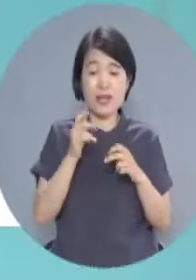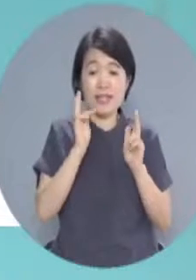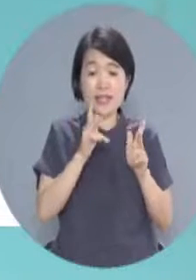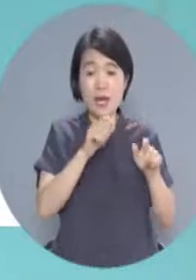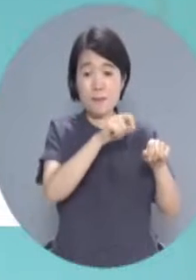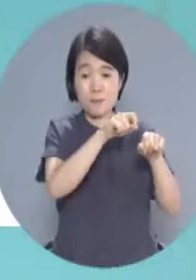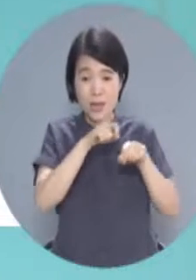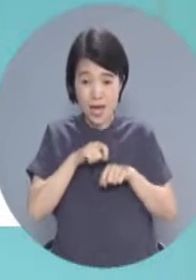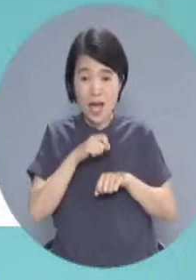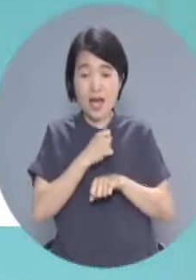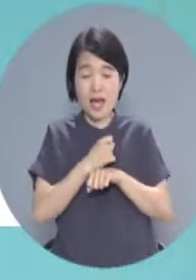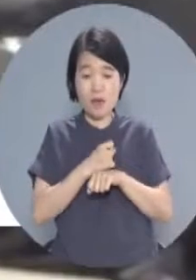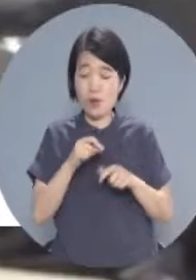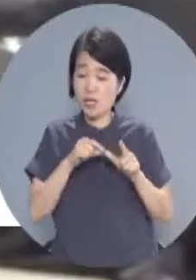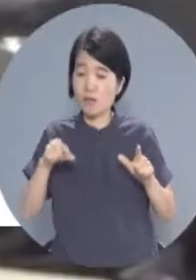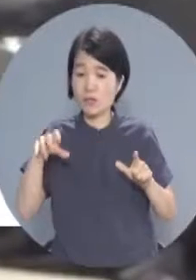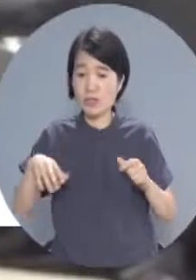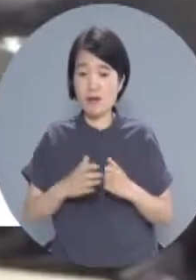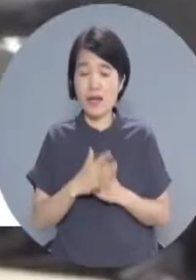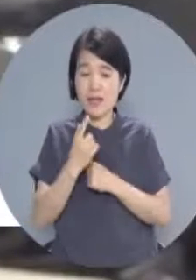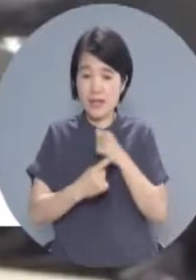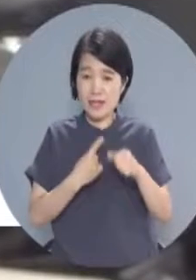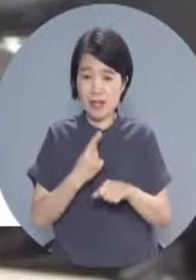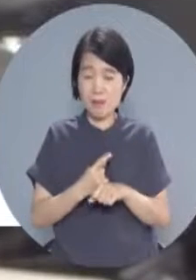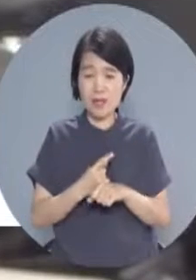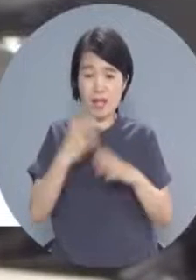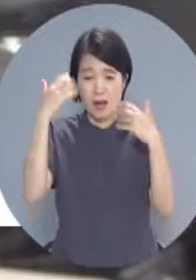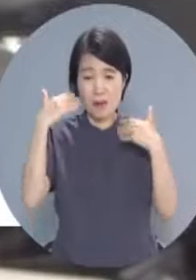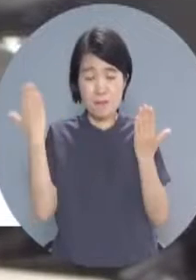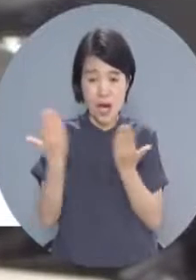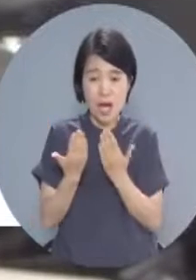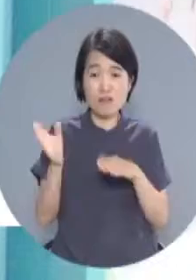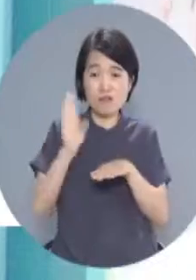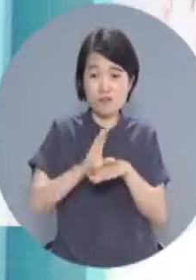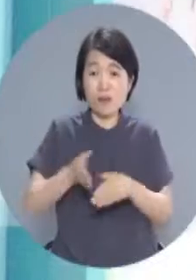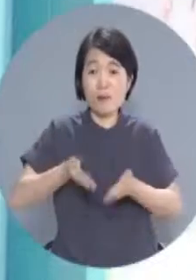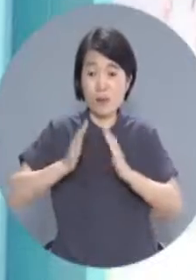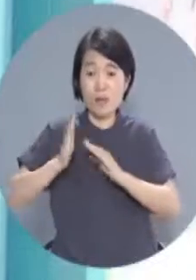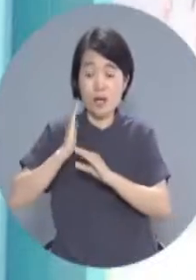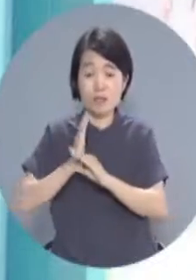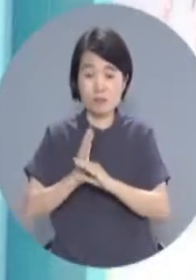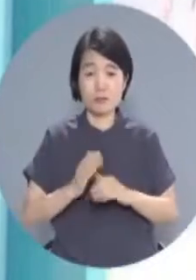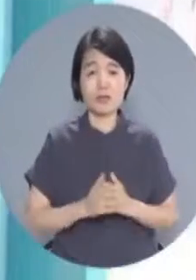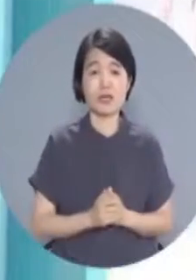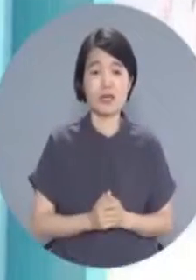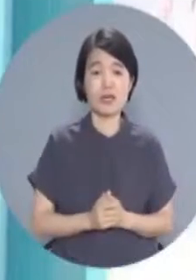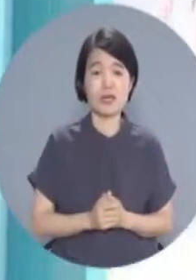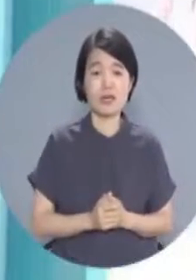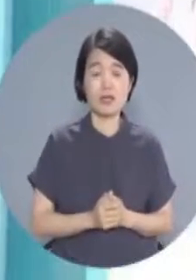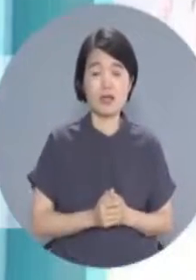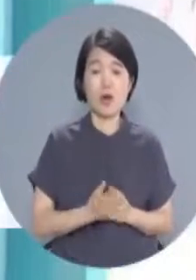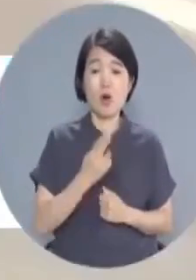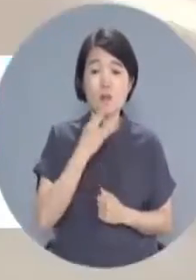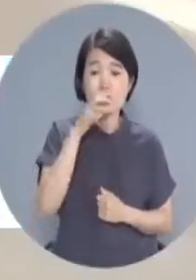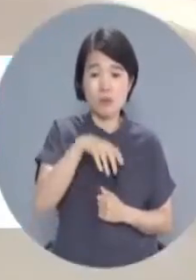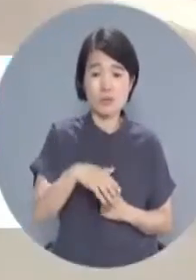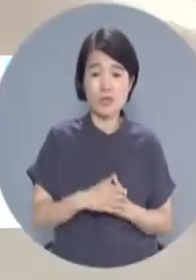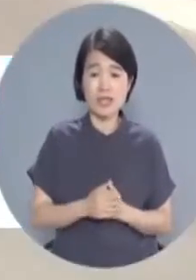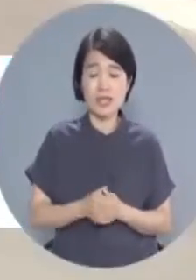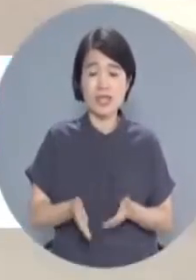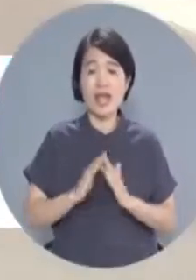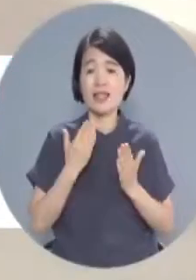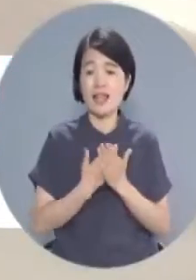에어커튼을 도입했고 일부 지역은 해마다 혹서기에 맞춰 추가 설치도 하고 있습니다. 없는 곳에 이제 계속 설치해달라는